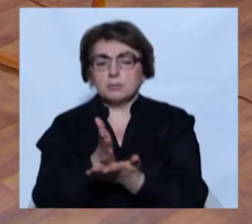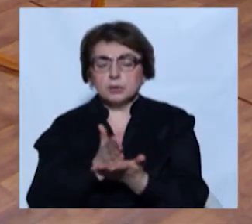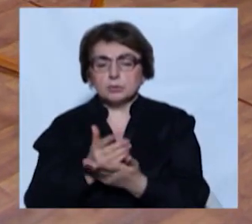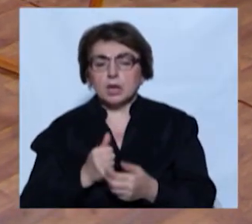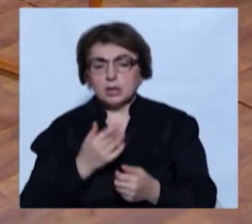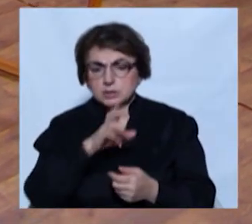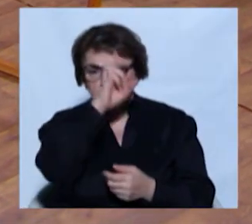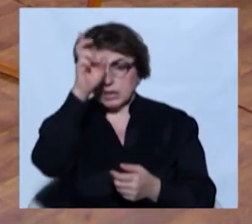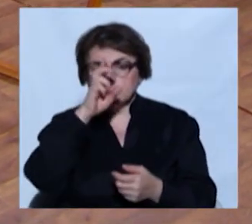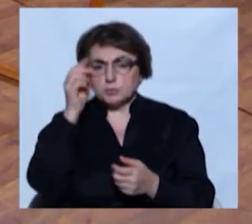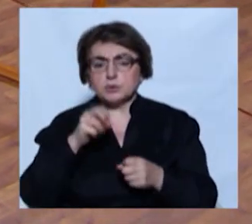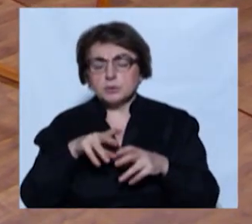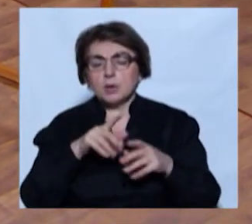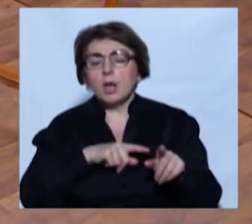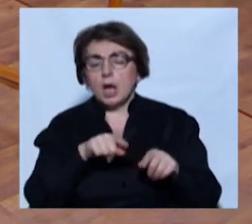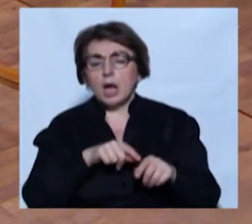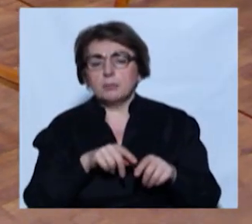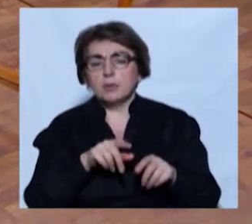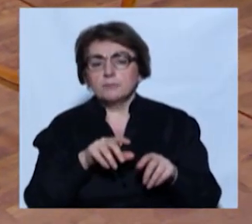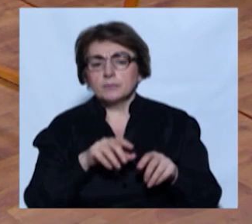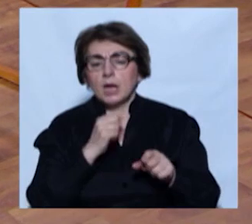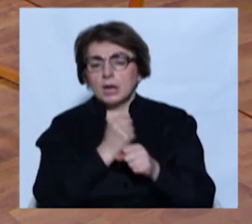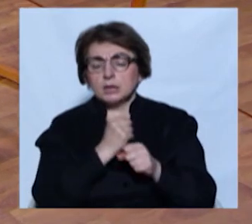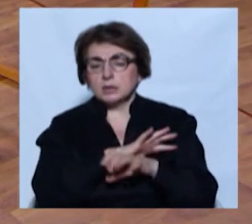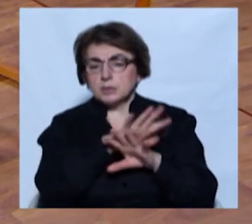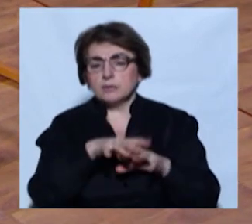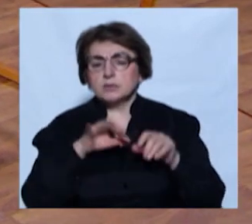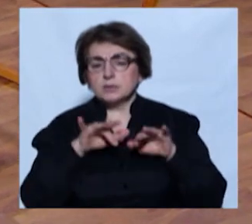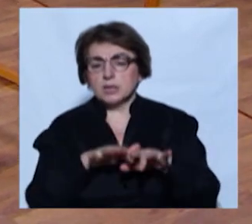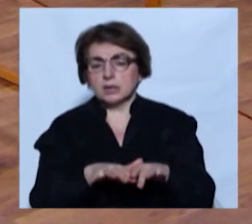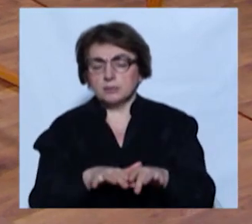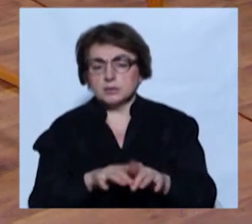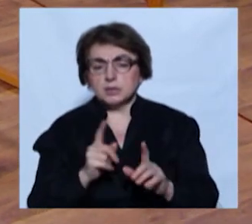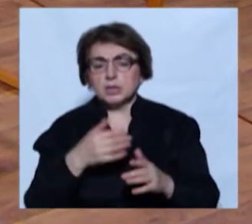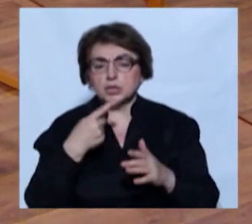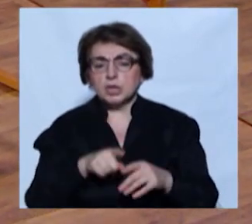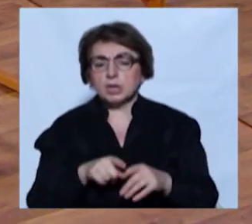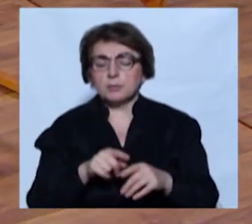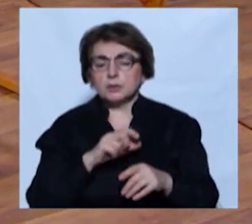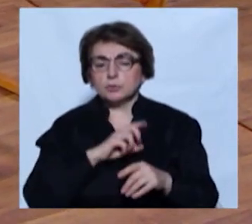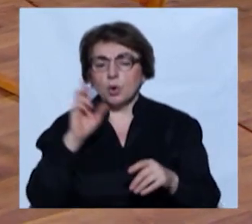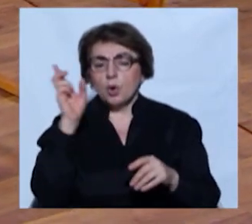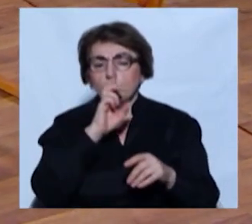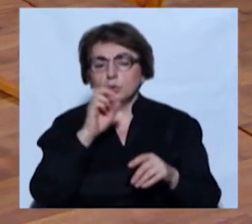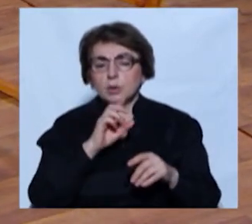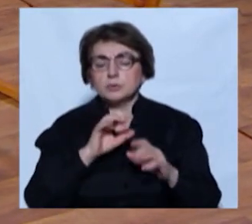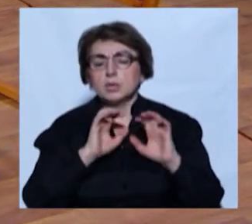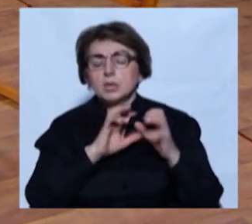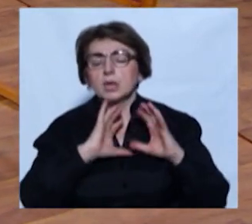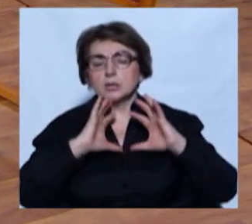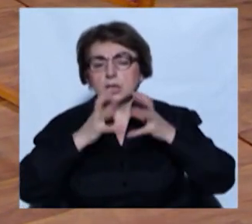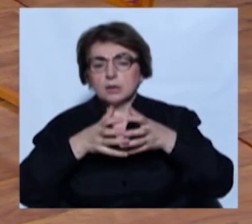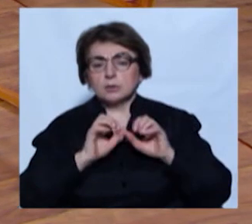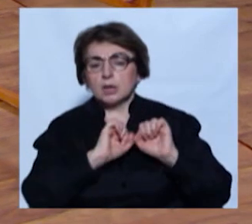არაერთ სახელმწიფოში, რეგიონში მოქმედებს და ახორციელებს თავის საქმიანობას. რაც შეეხება ბუნების კონსერვაციის საერთაშორისო კავშირს,